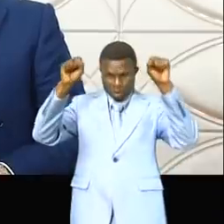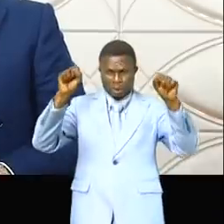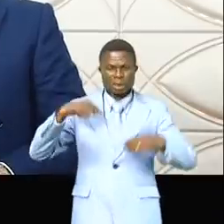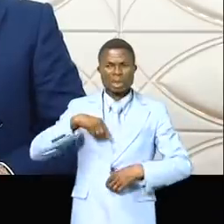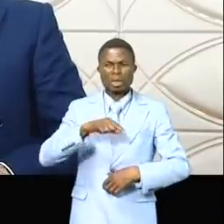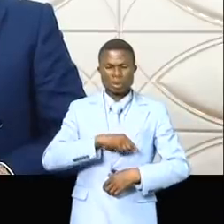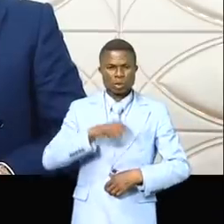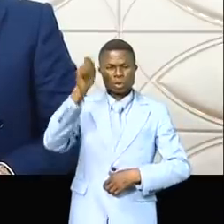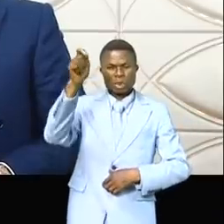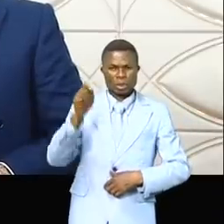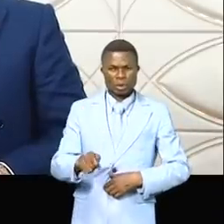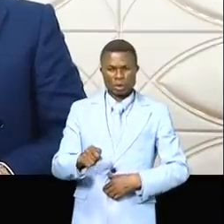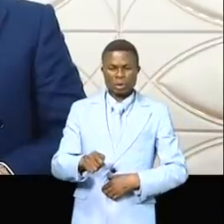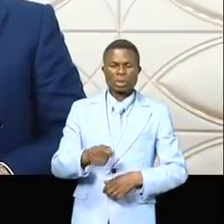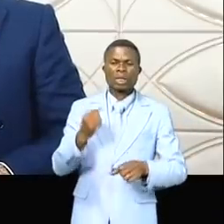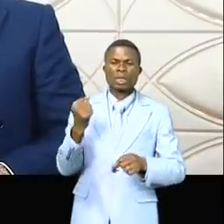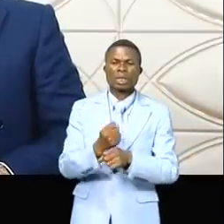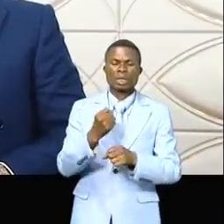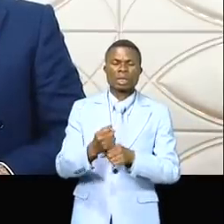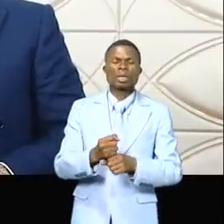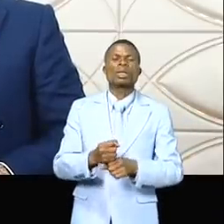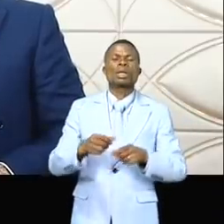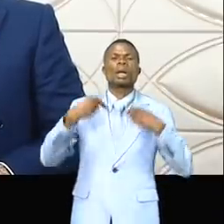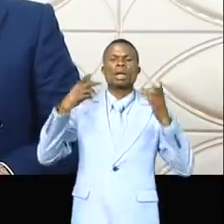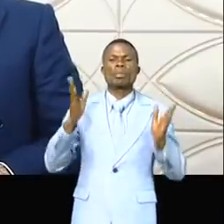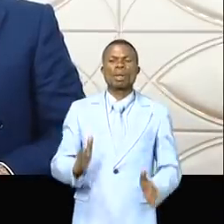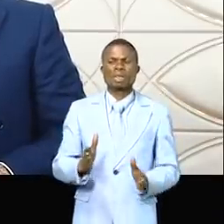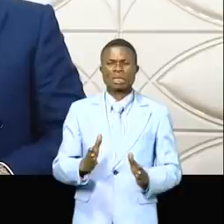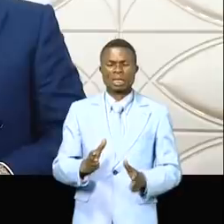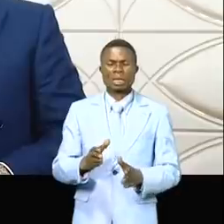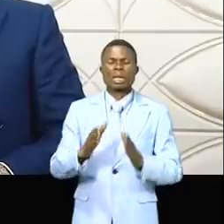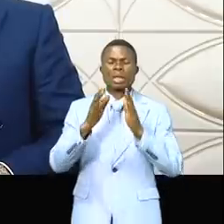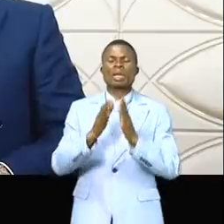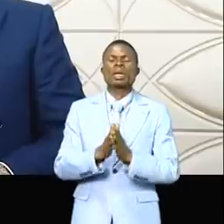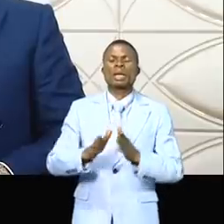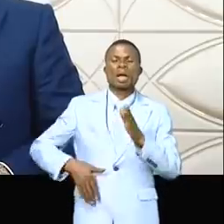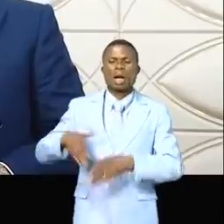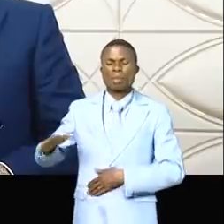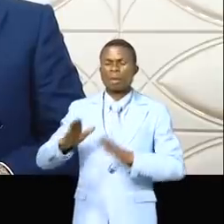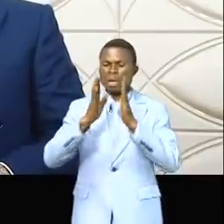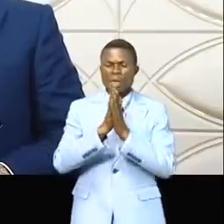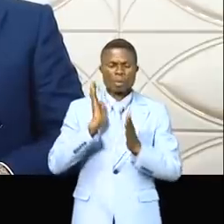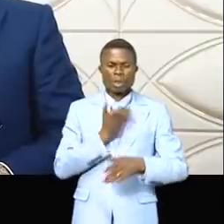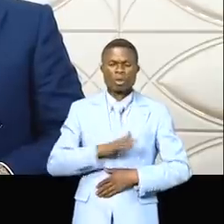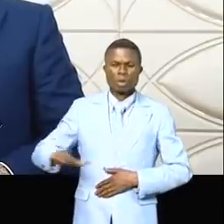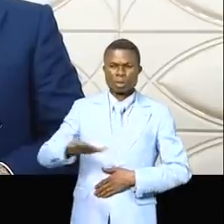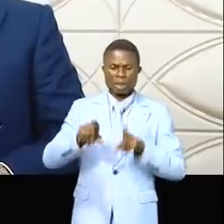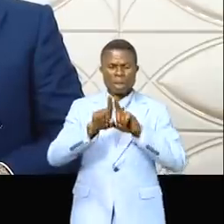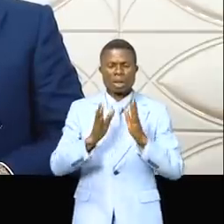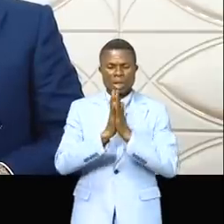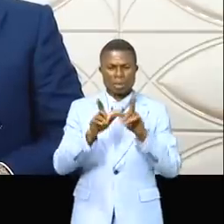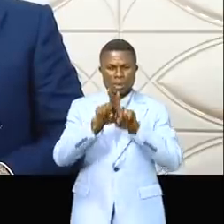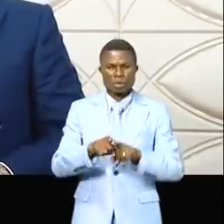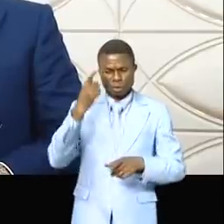et enfin, aux servantes et serviteurs de Dieu, de prier pour la nation et pour nos forces armées au